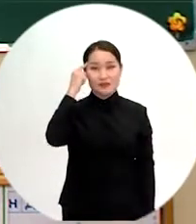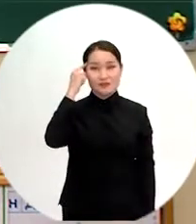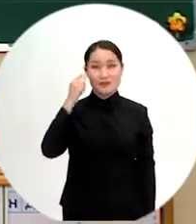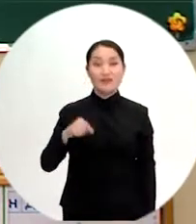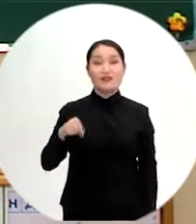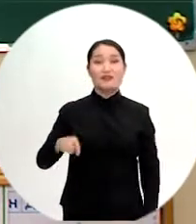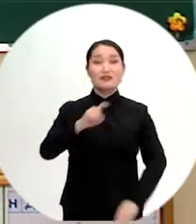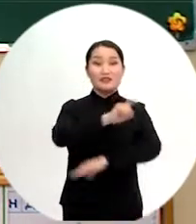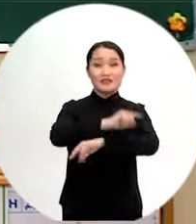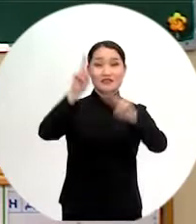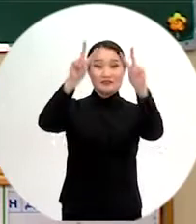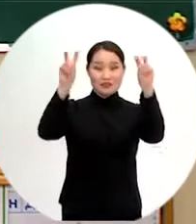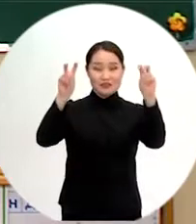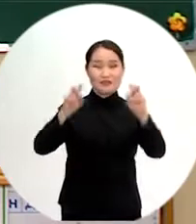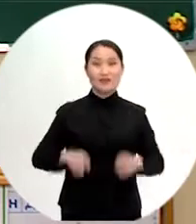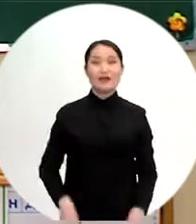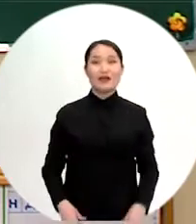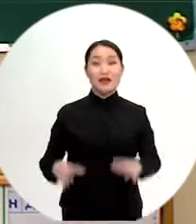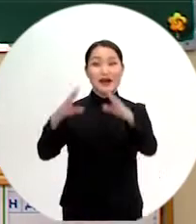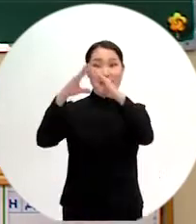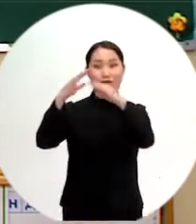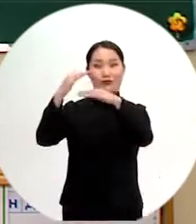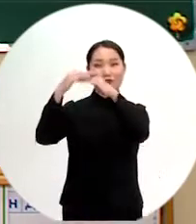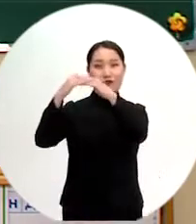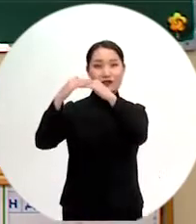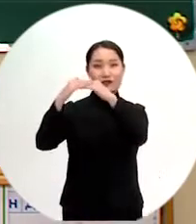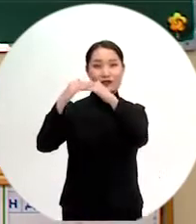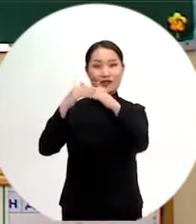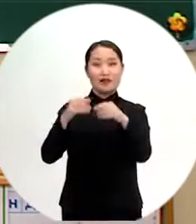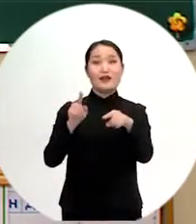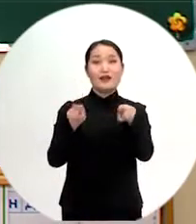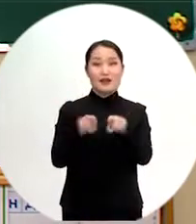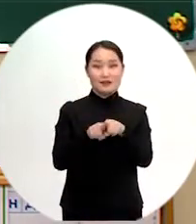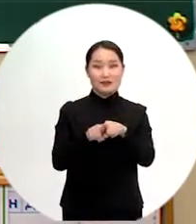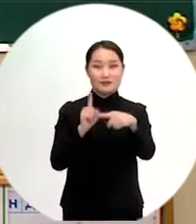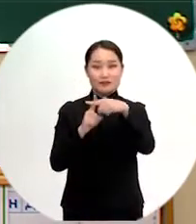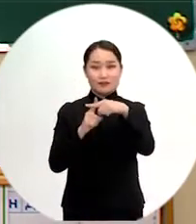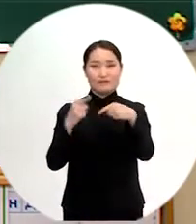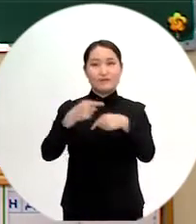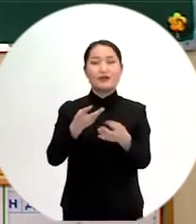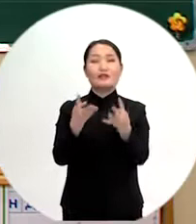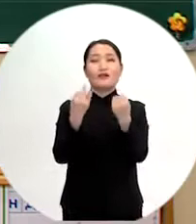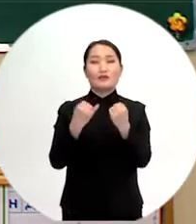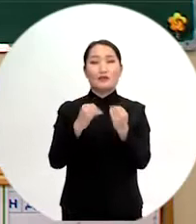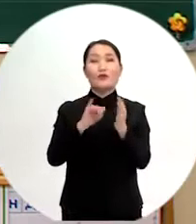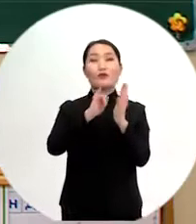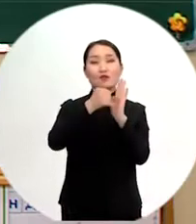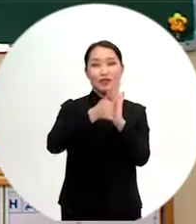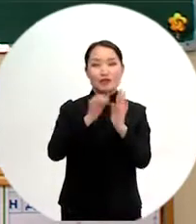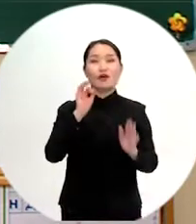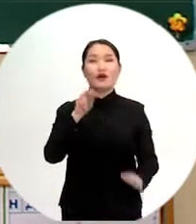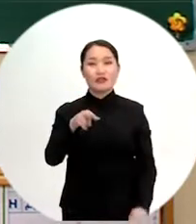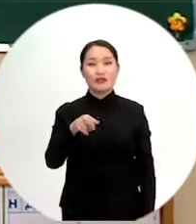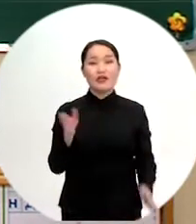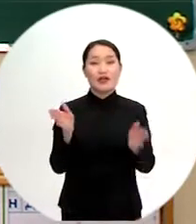удаагийн хичээлээр 10 хүртэлх тооны ижил нэмэгдүүний нийлбэрийн утгыг хэрхэн